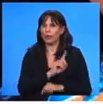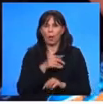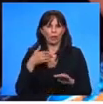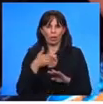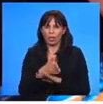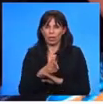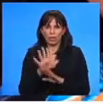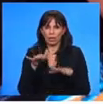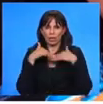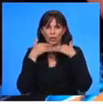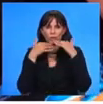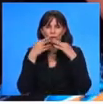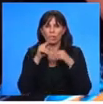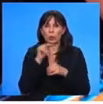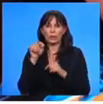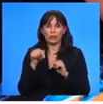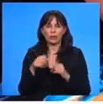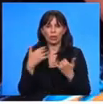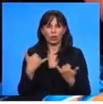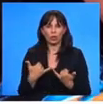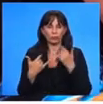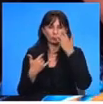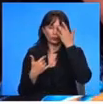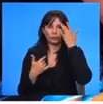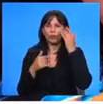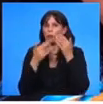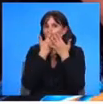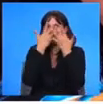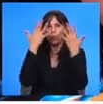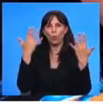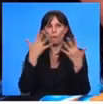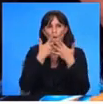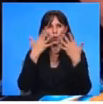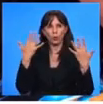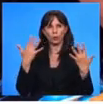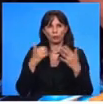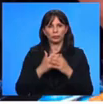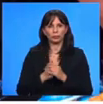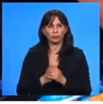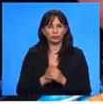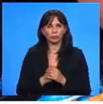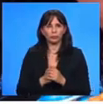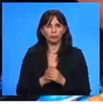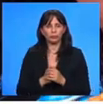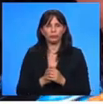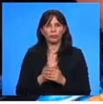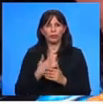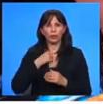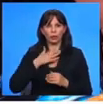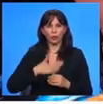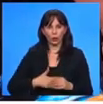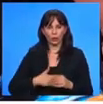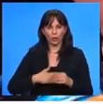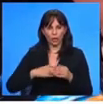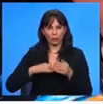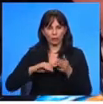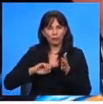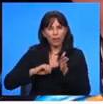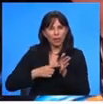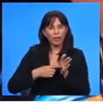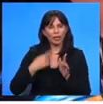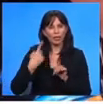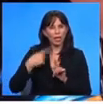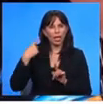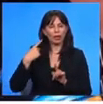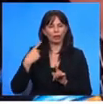לזה, ואנחנו גם לא, עוד פעם, אנחנו... לא, לא, ברור, איריס, ברור לי מאיזה מקום את עובדת. אני רוצה רק לדייק עוד פעם, לדייק את